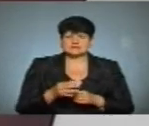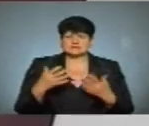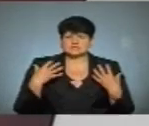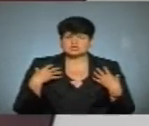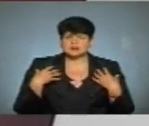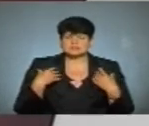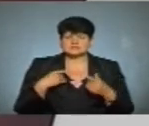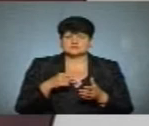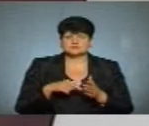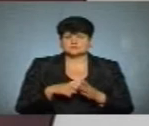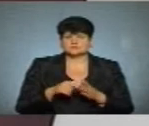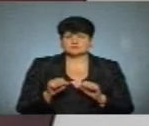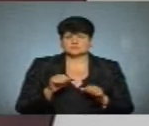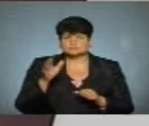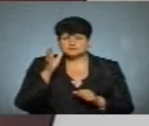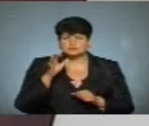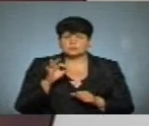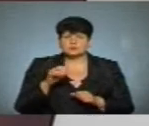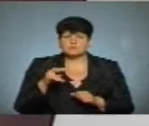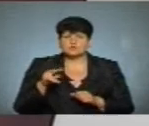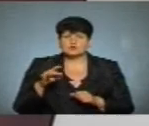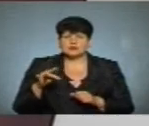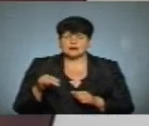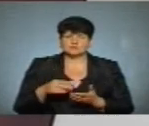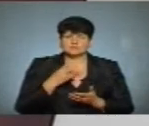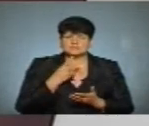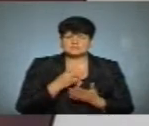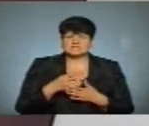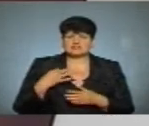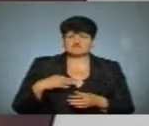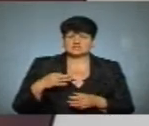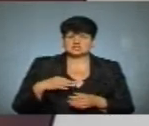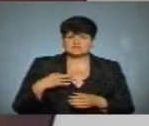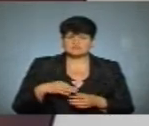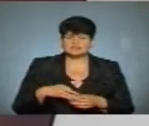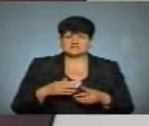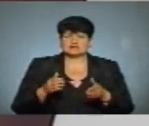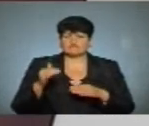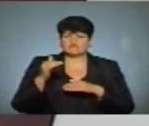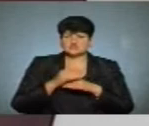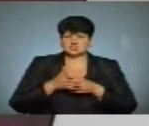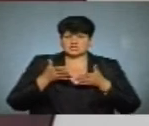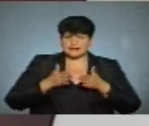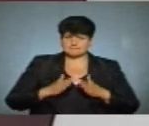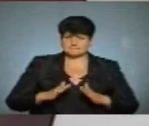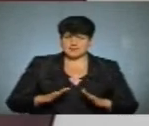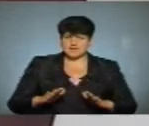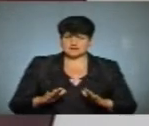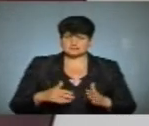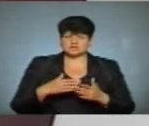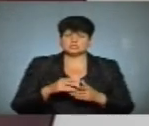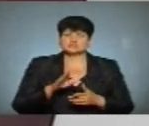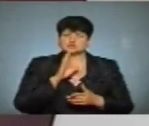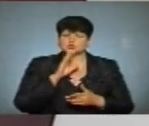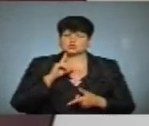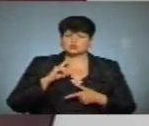Ольга Похиляк. За її словами, учасники представили вишиванки в номінаціях «Вишиване вечірнє плаття випускниці», «Стилізований жіночий